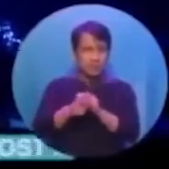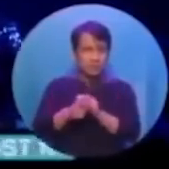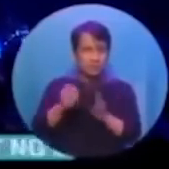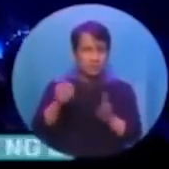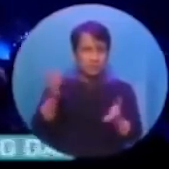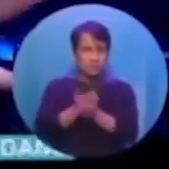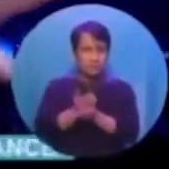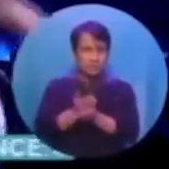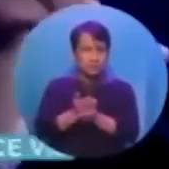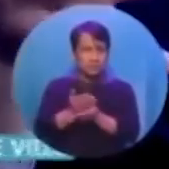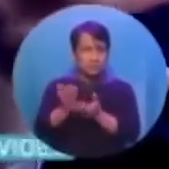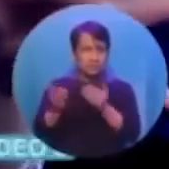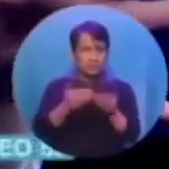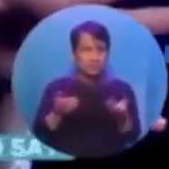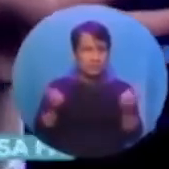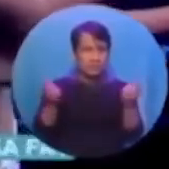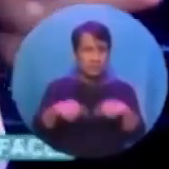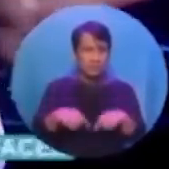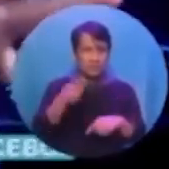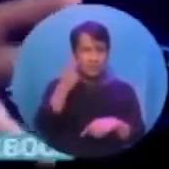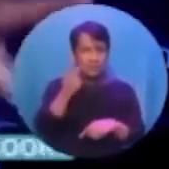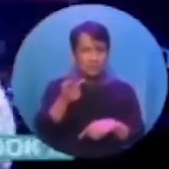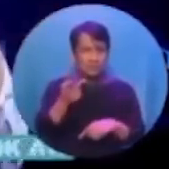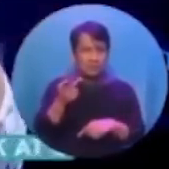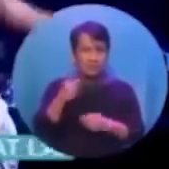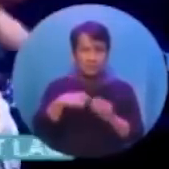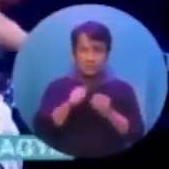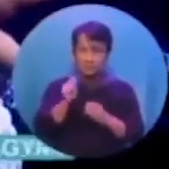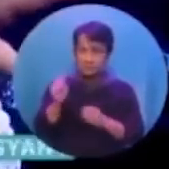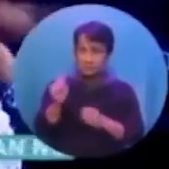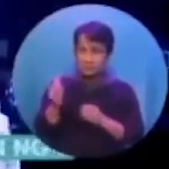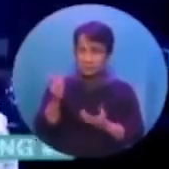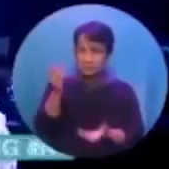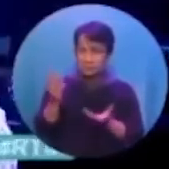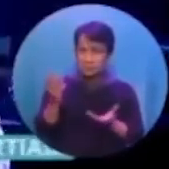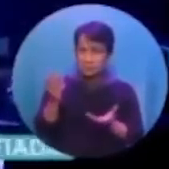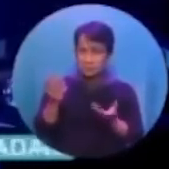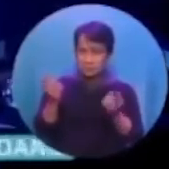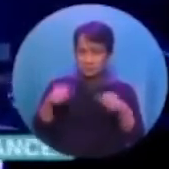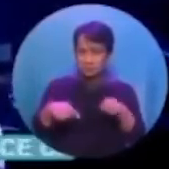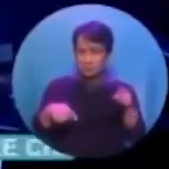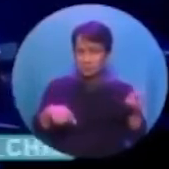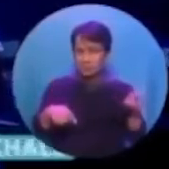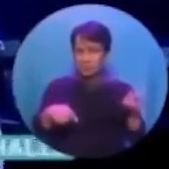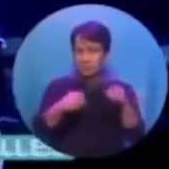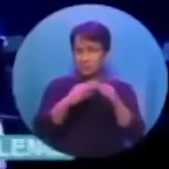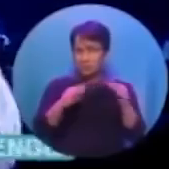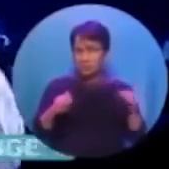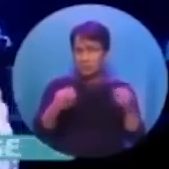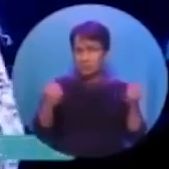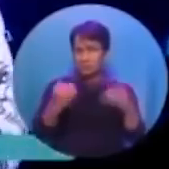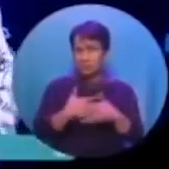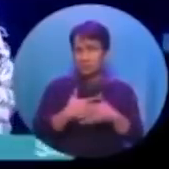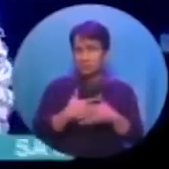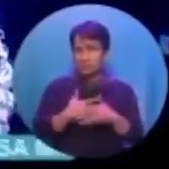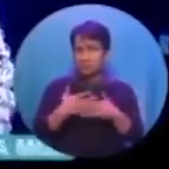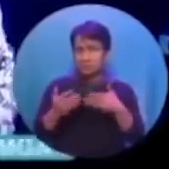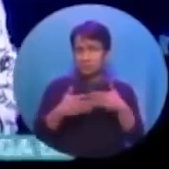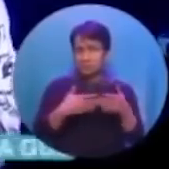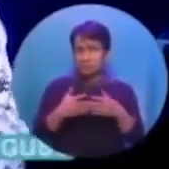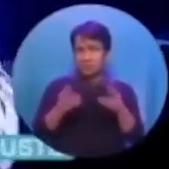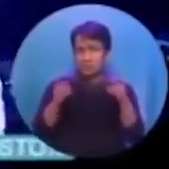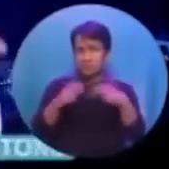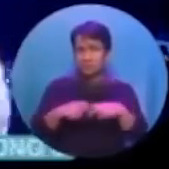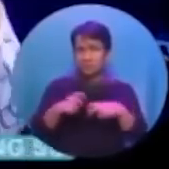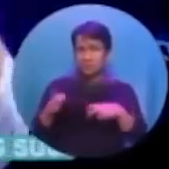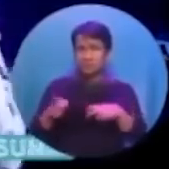pinatigil si nanay. Ganun yung sinasabi nila. At yung iba, sabi nga parang may kakaiba sa nangyayari sa kanila, parang takot at takot sila, mukhang di basta-basta yung